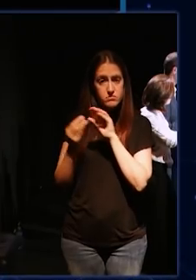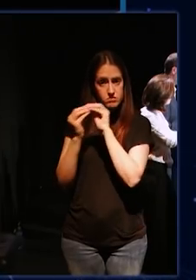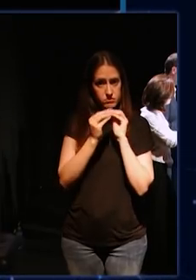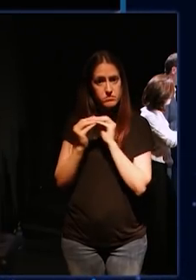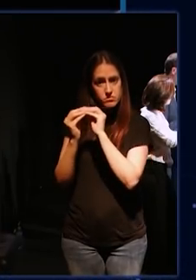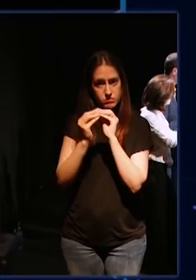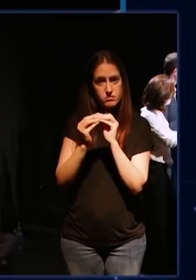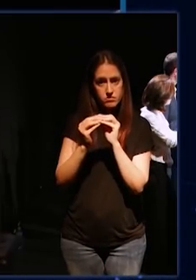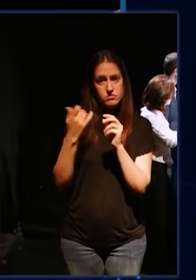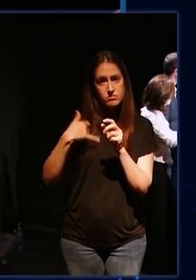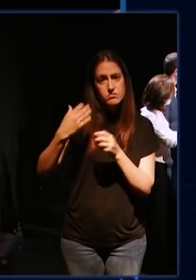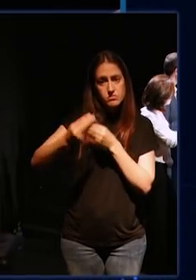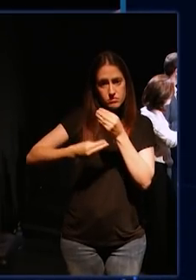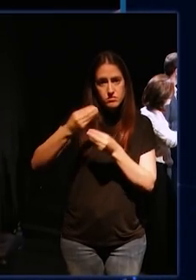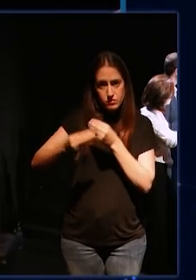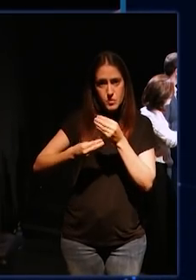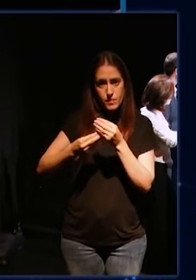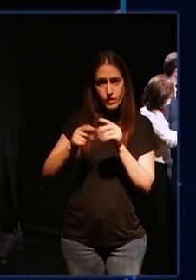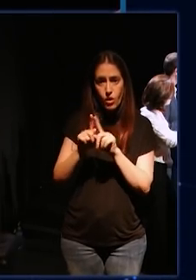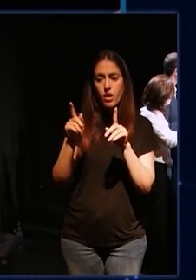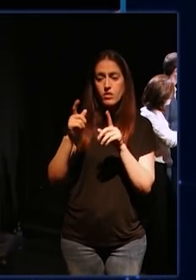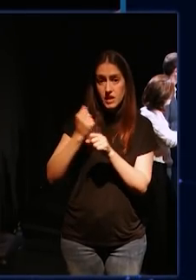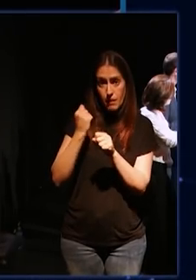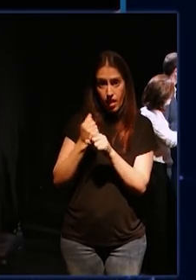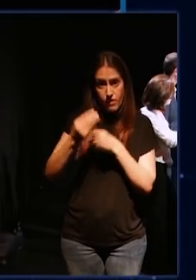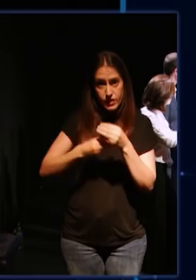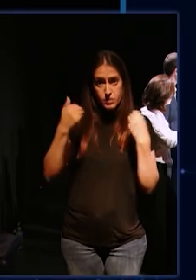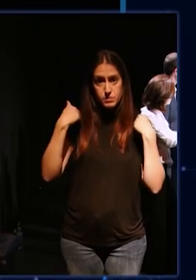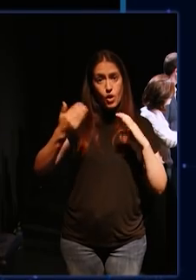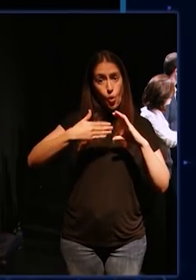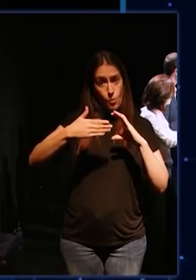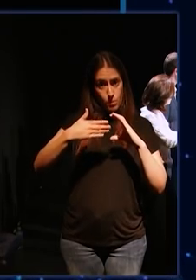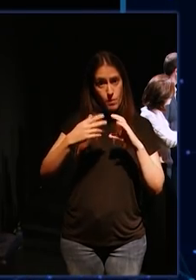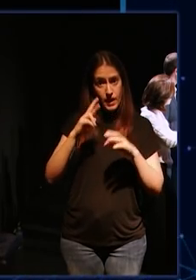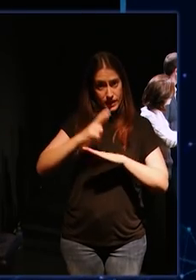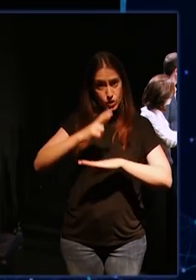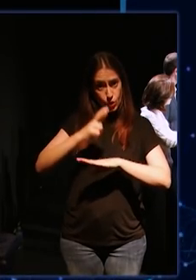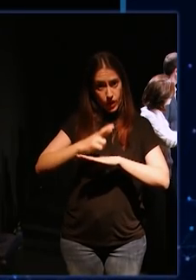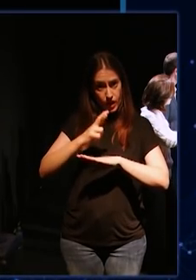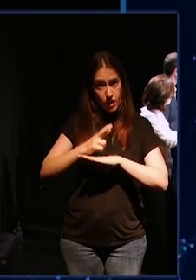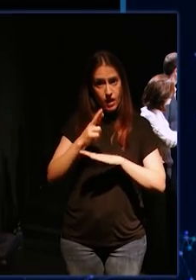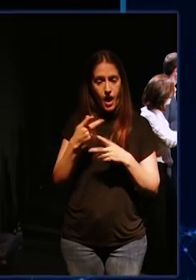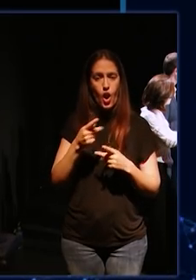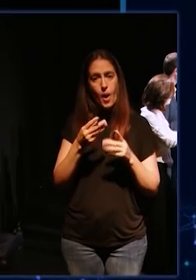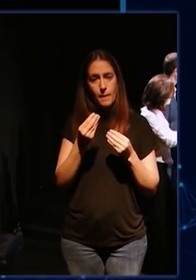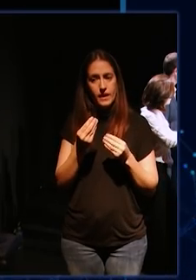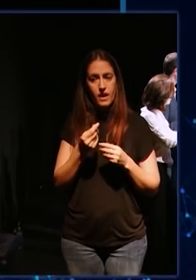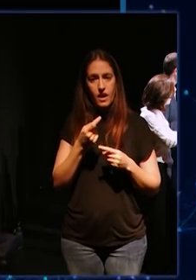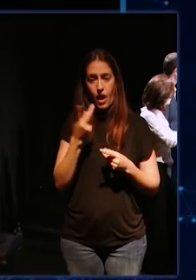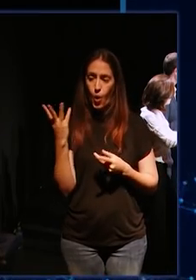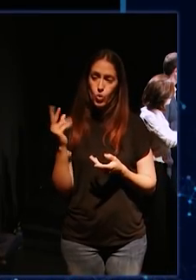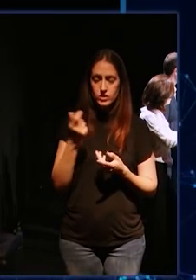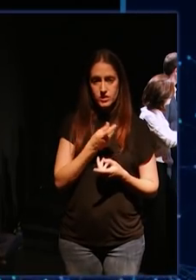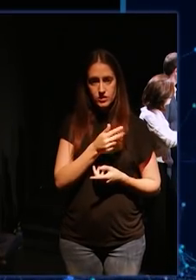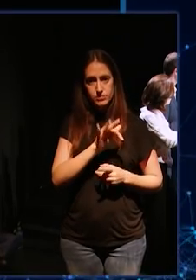des d'aquesta regidoria que portava la CUP, em sembla que ara alguns us estan estirant una miqueta la medalla i jo us la dono a vosaltres perquè heu fet bona